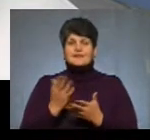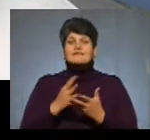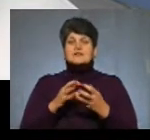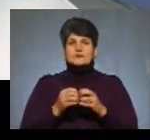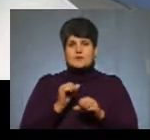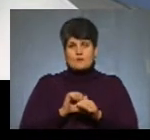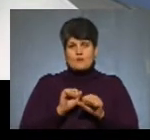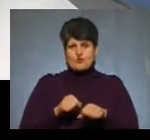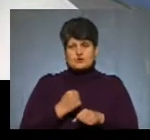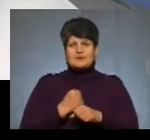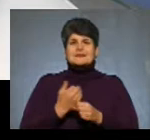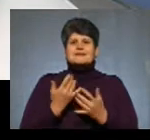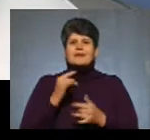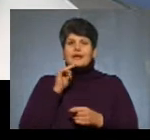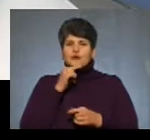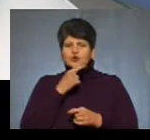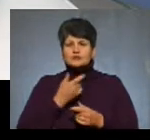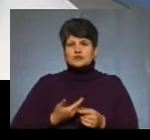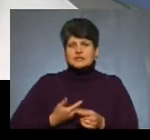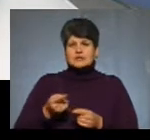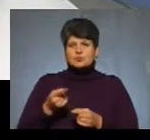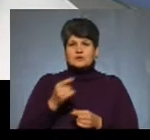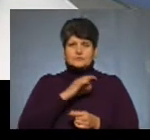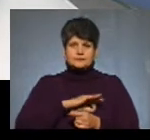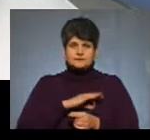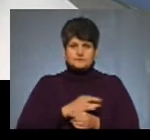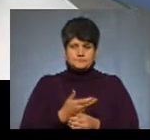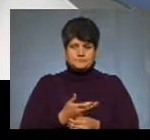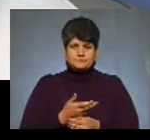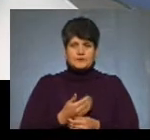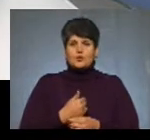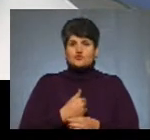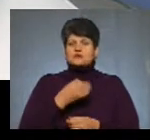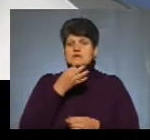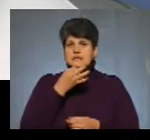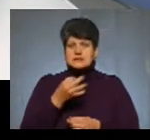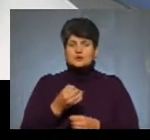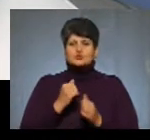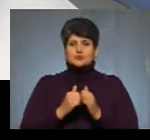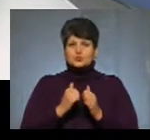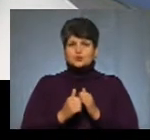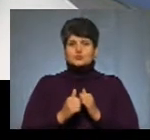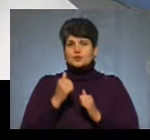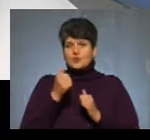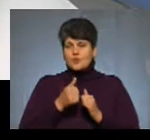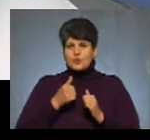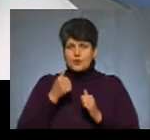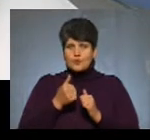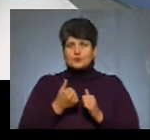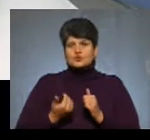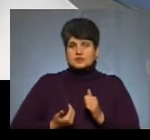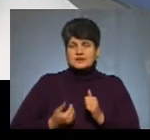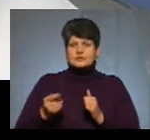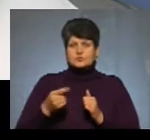можна зробити? Наскільки економно жителі Тернопільщини споживають? Я хочу сказати, що з роком із року в рік